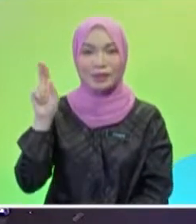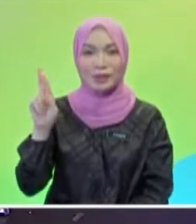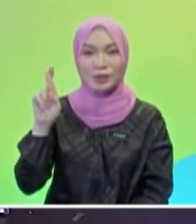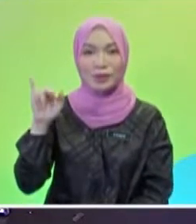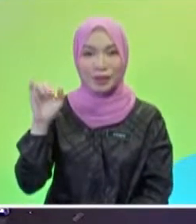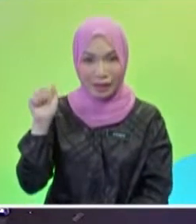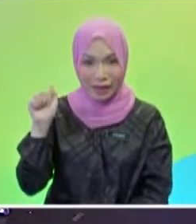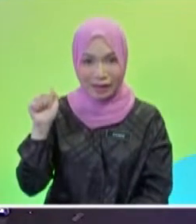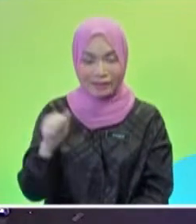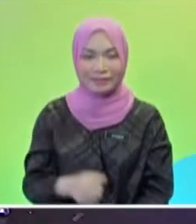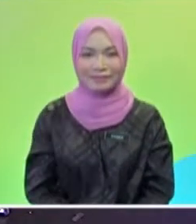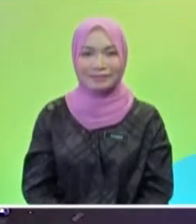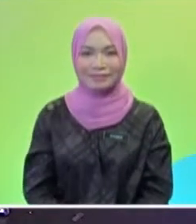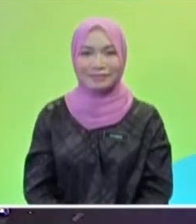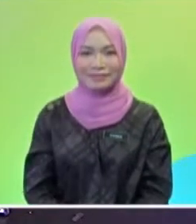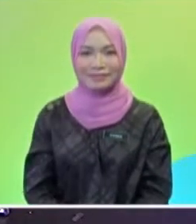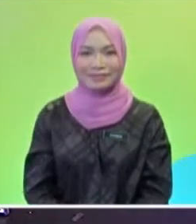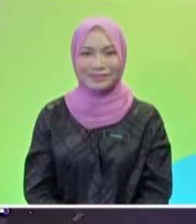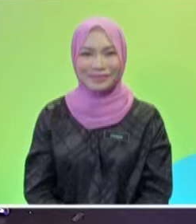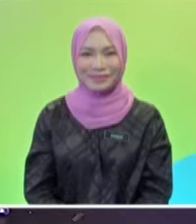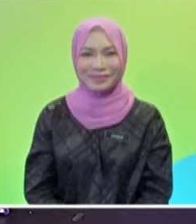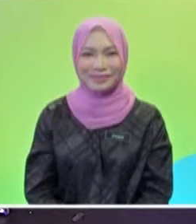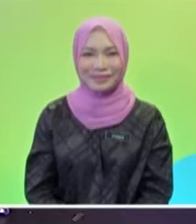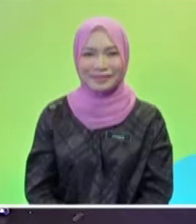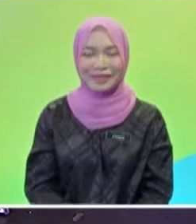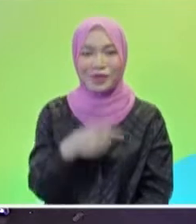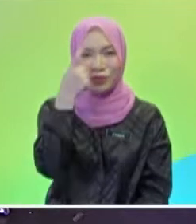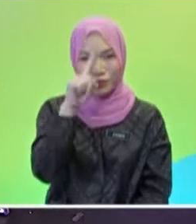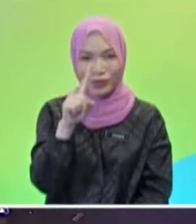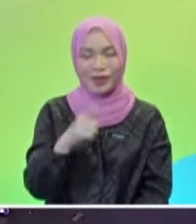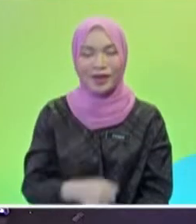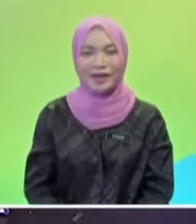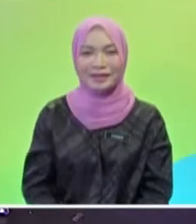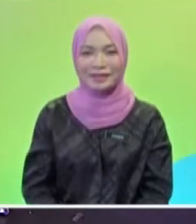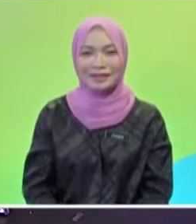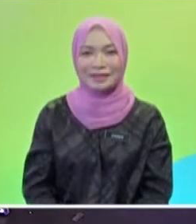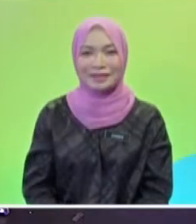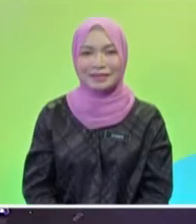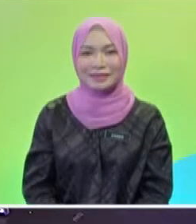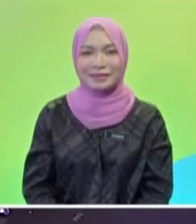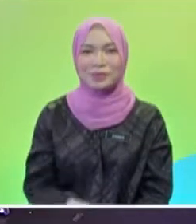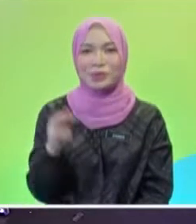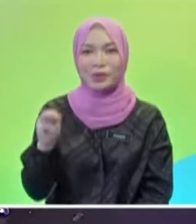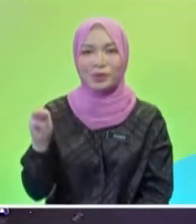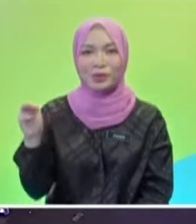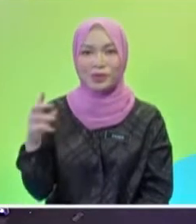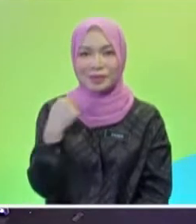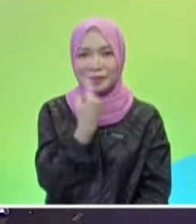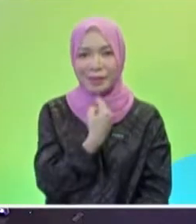atuh yb1za tepuk sini keadaan desa punya ade lampu suryaqq rumah Malaysia petunjuk